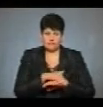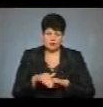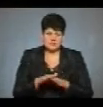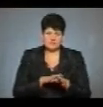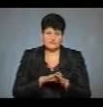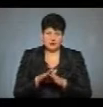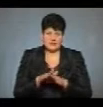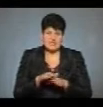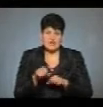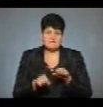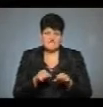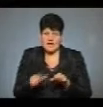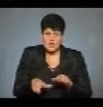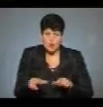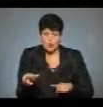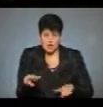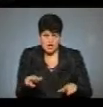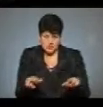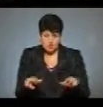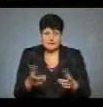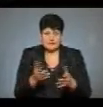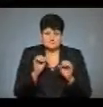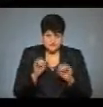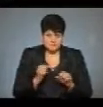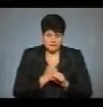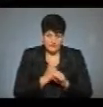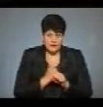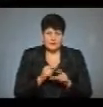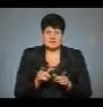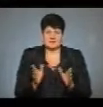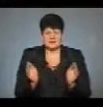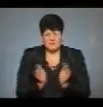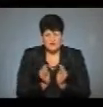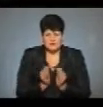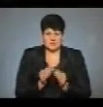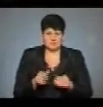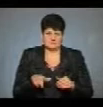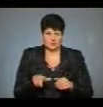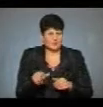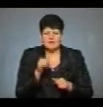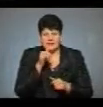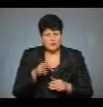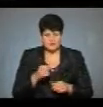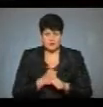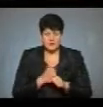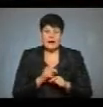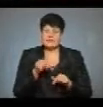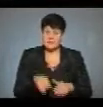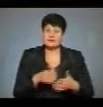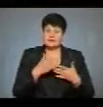виконання велодоріжок, де це можливо, тому що в нас є проекти і є завужені тротуари, де ви не зробите. Тому там, де